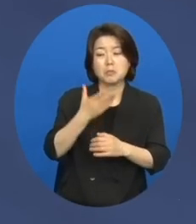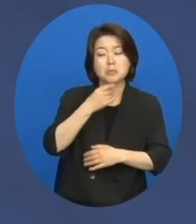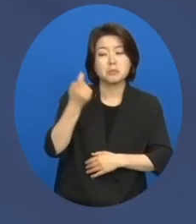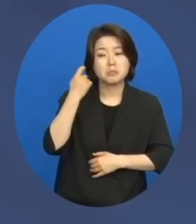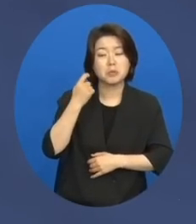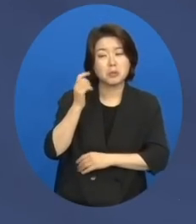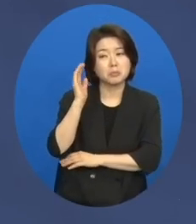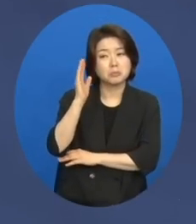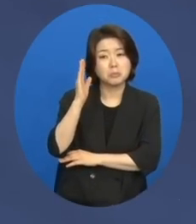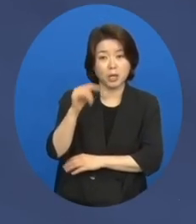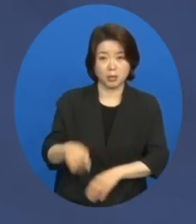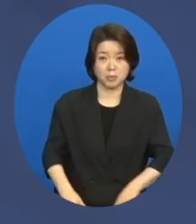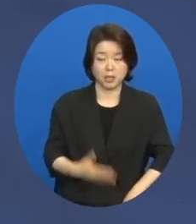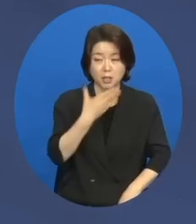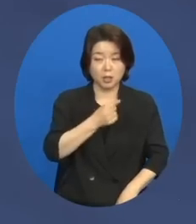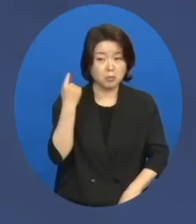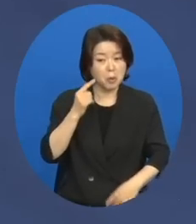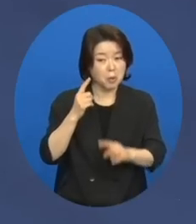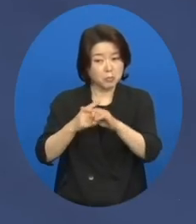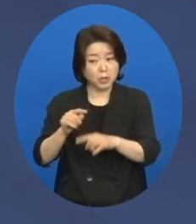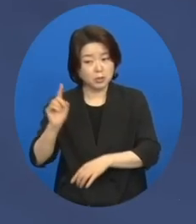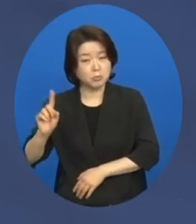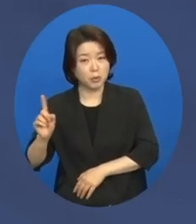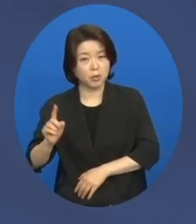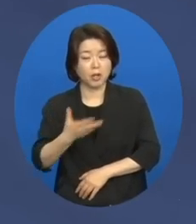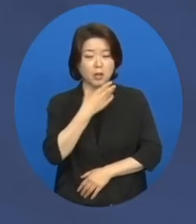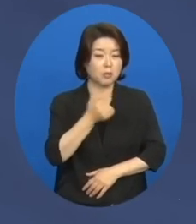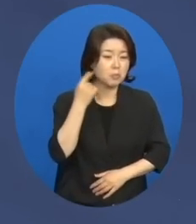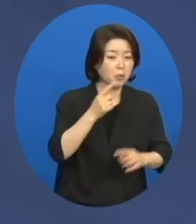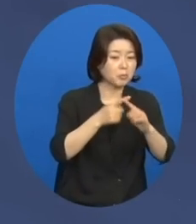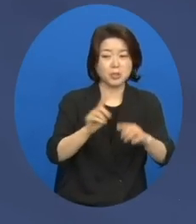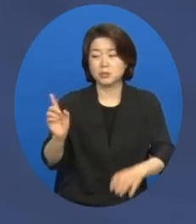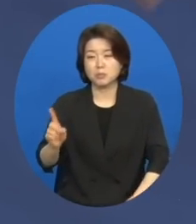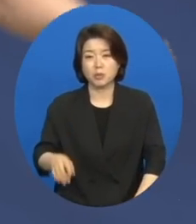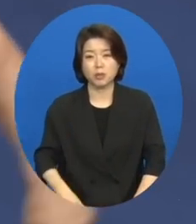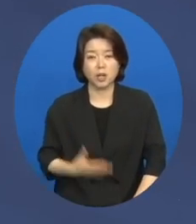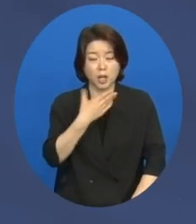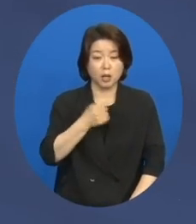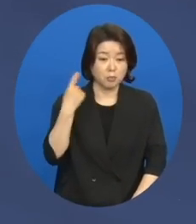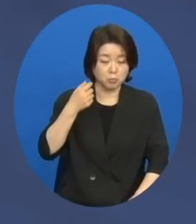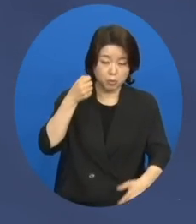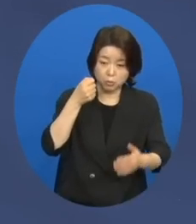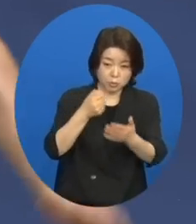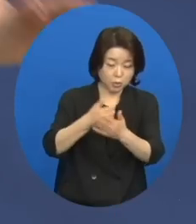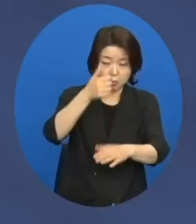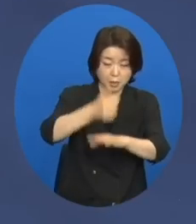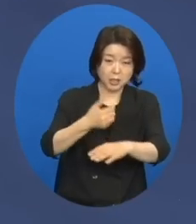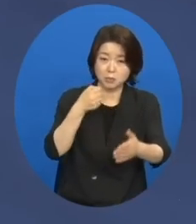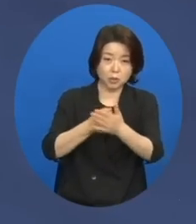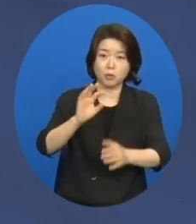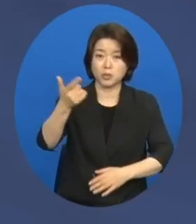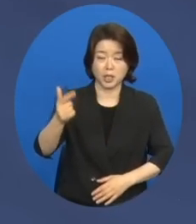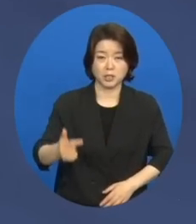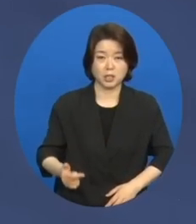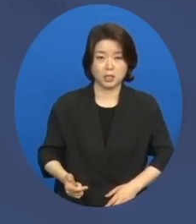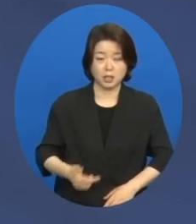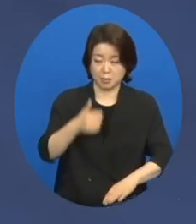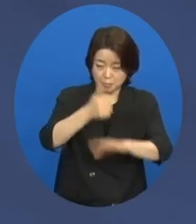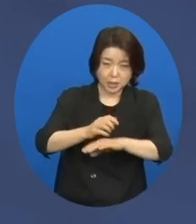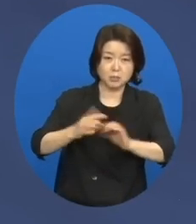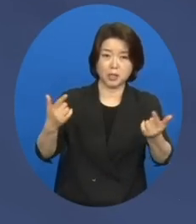또 복음 플러스 뭐, 복음 플러스 뭐, 복음이 결론이 되질 않고 자꾸 복음을